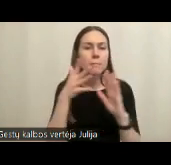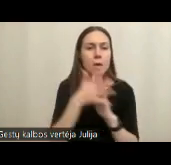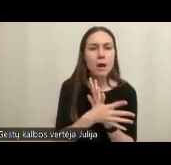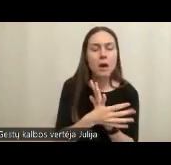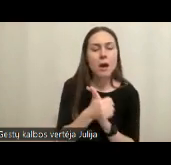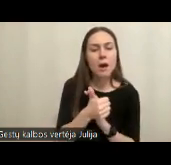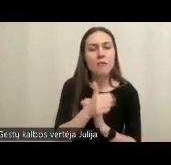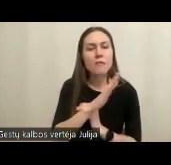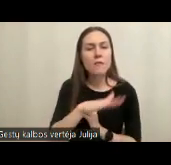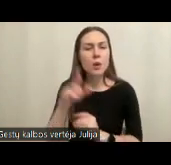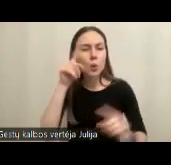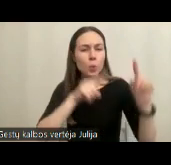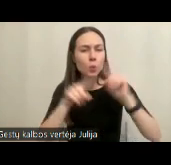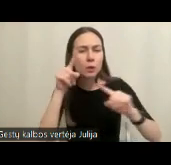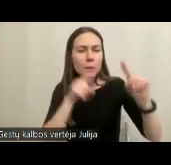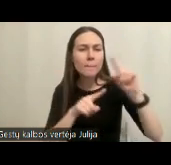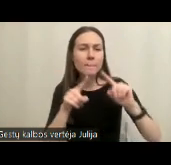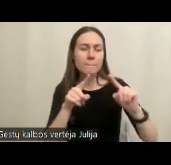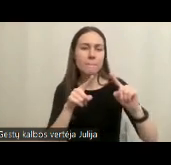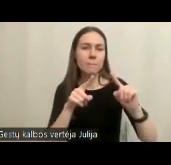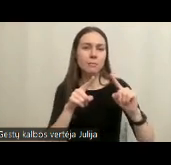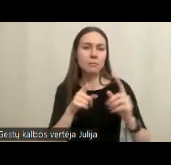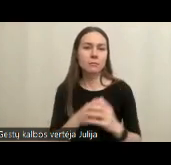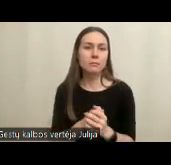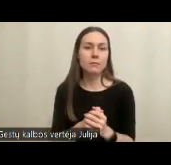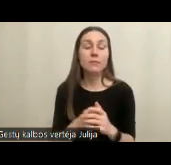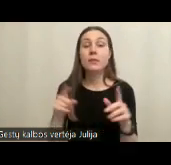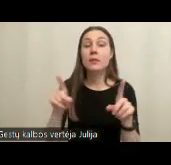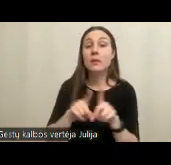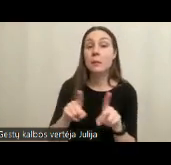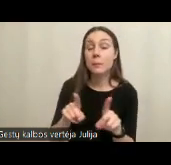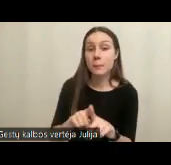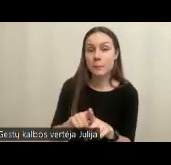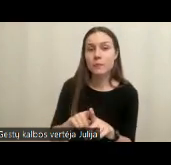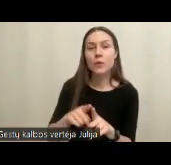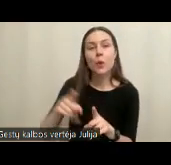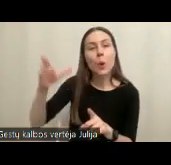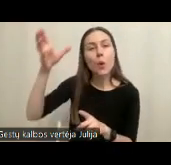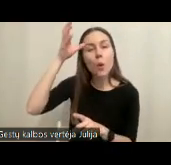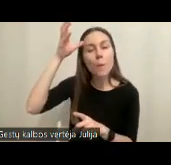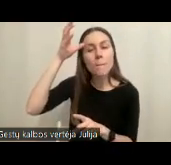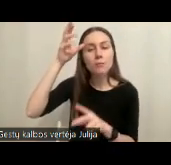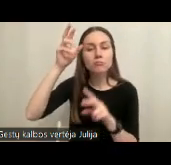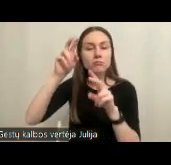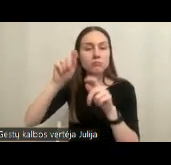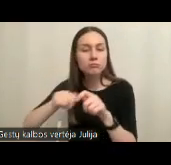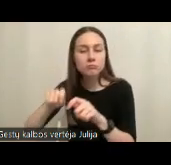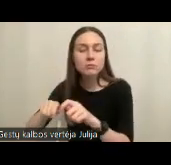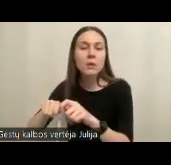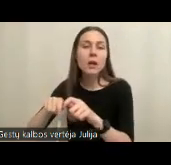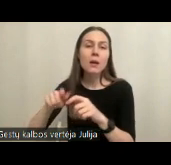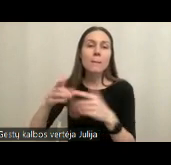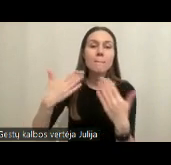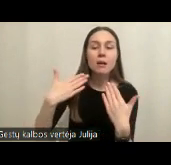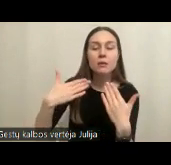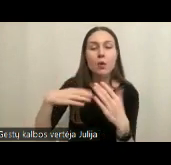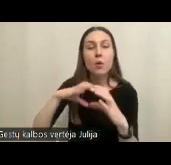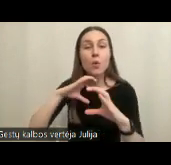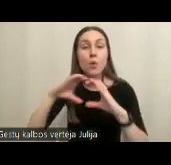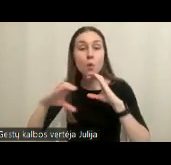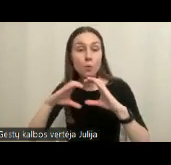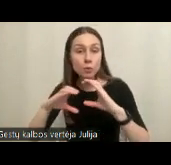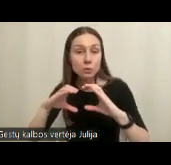būtų kūrybingi. Taip pat tyrėme kompetencijas, bendravimą, komunikaciją. Ir